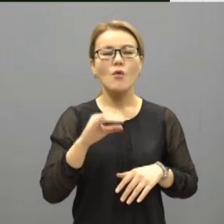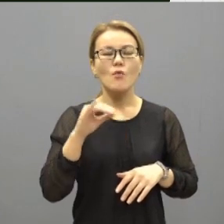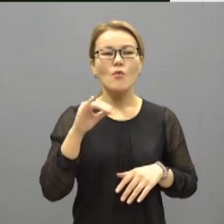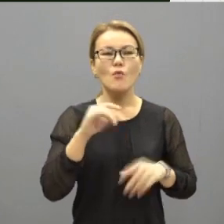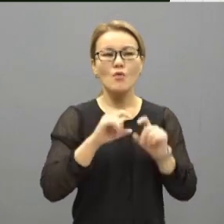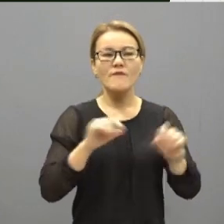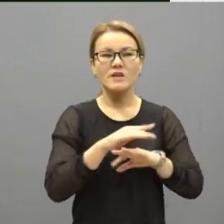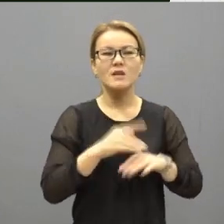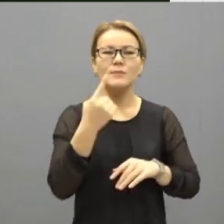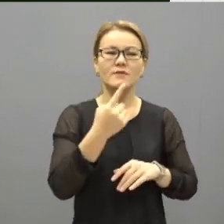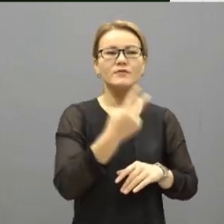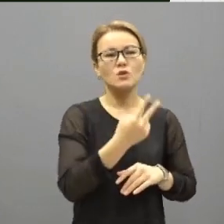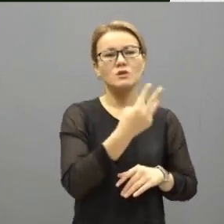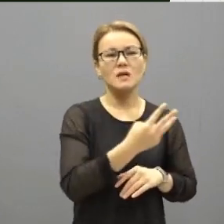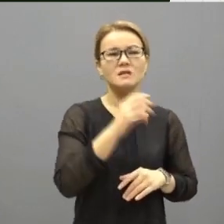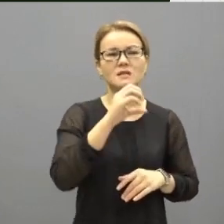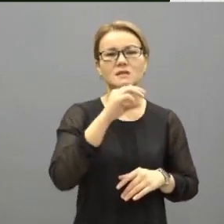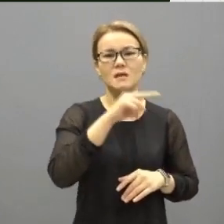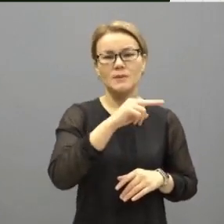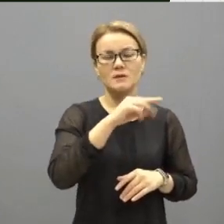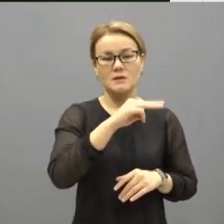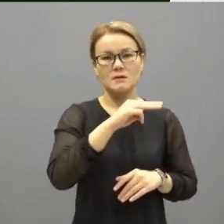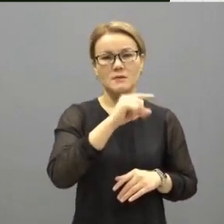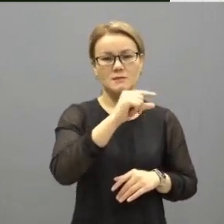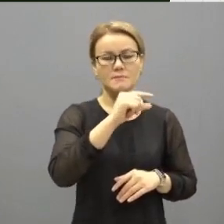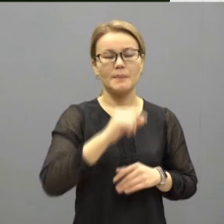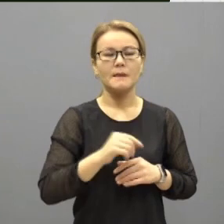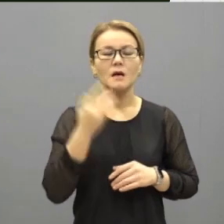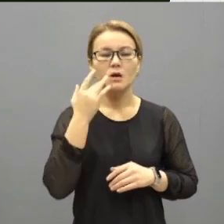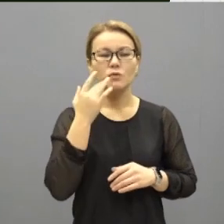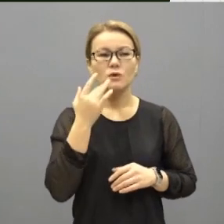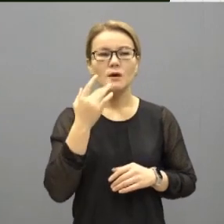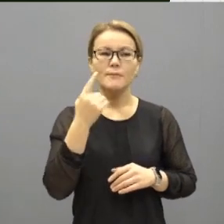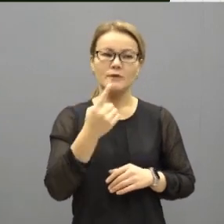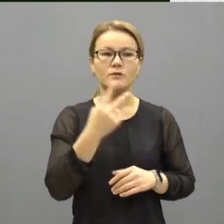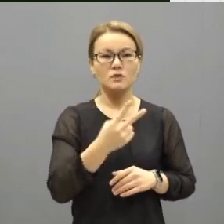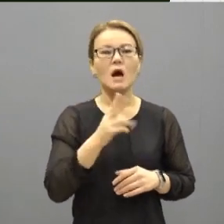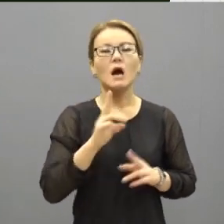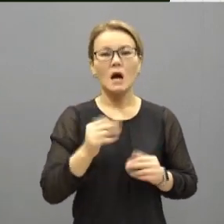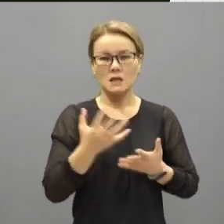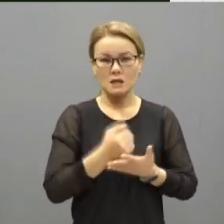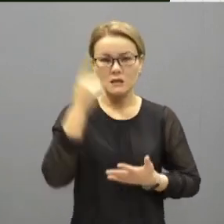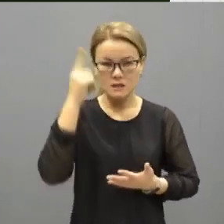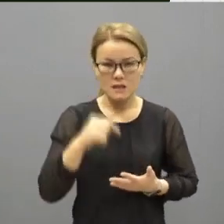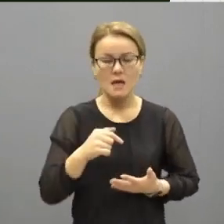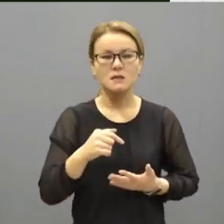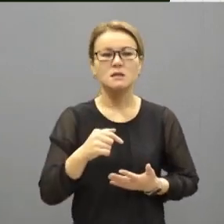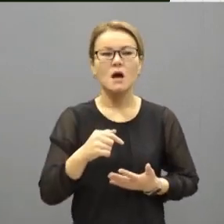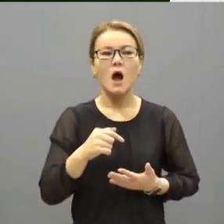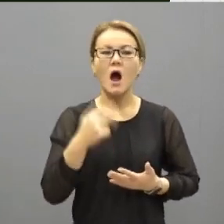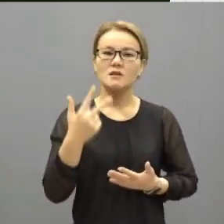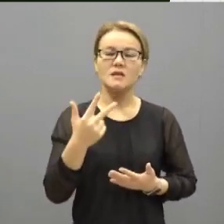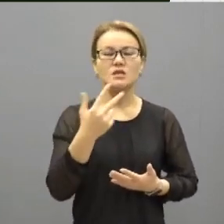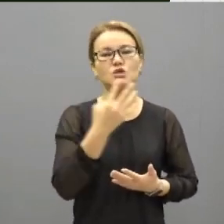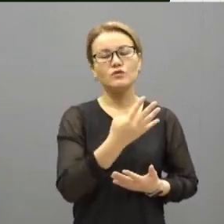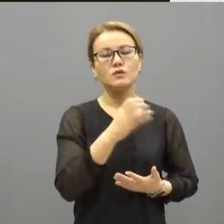третьей степени в основном, так как для первой и второй степени вы уже знаете, как находить корни. Для уравнений третьей и